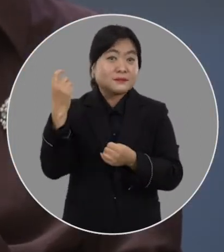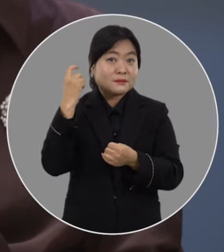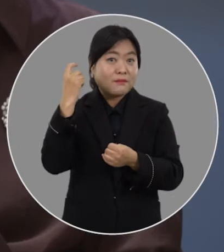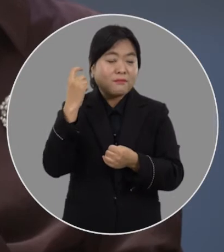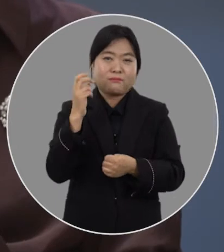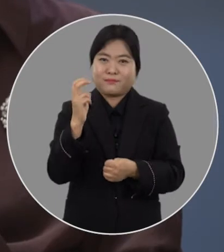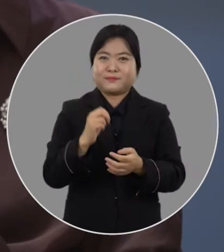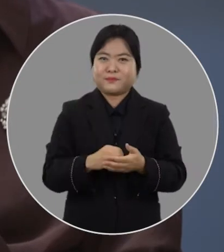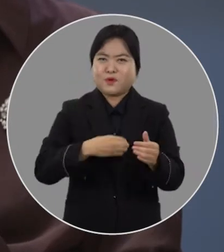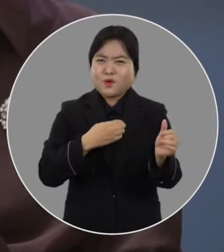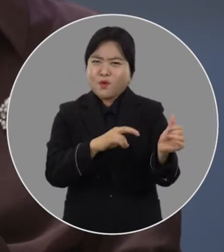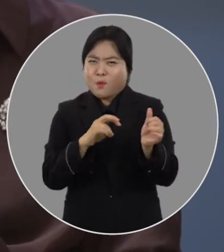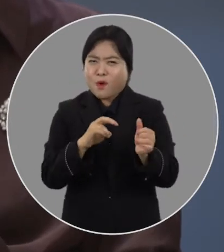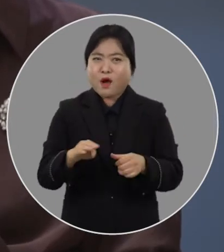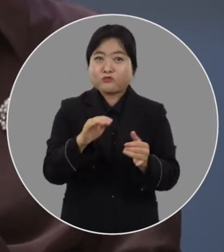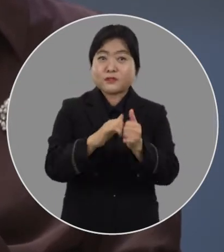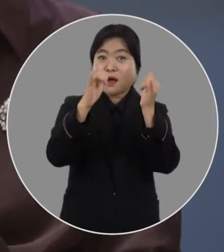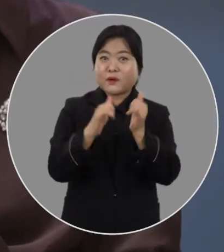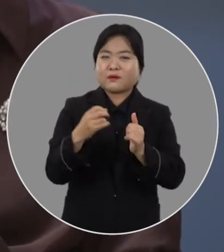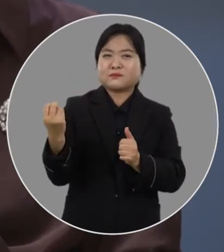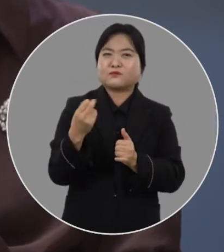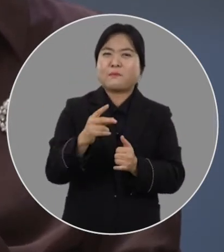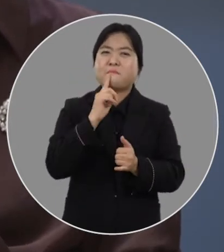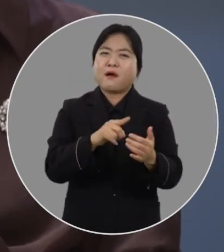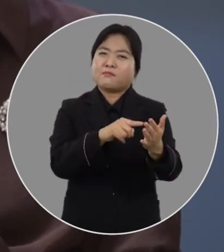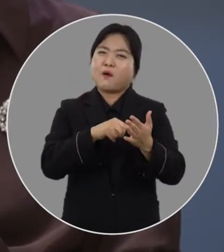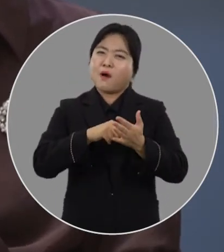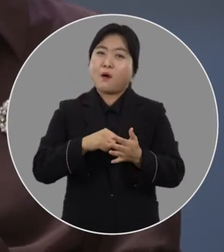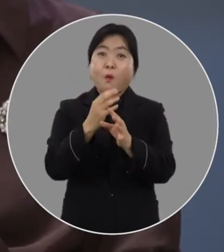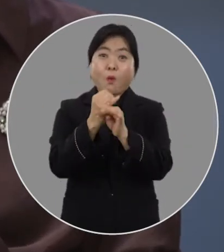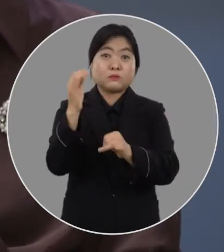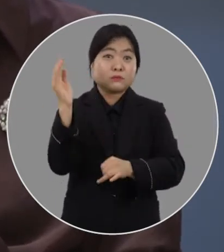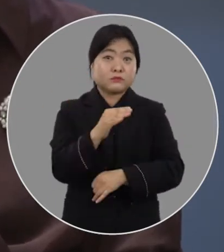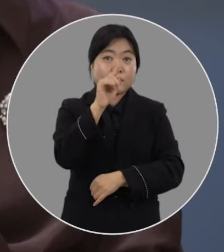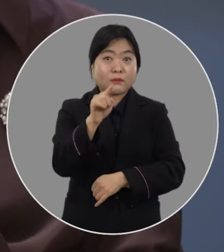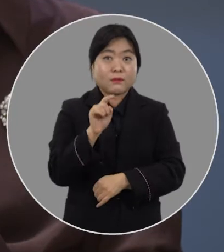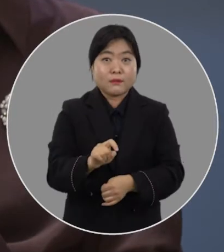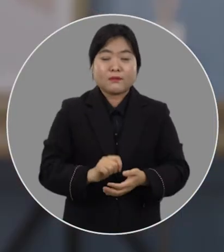텐데요. 혐오가 우리 사회에서 자주 언급되기 시작한 것은 언제부터일까요?